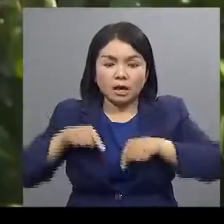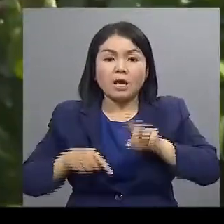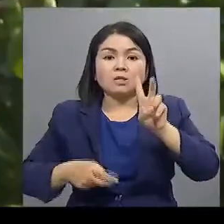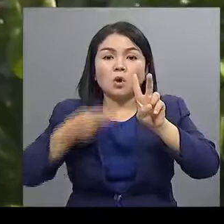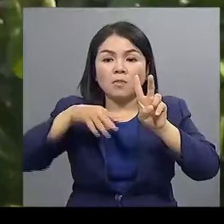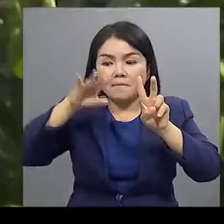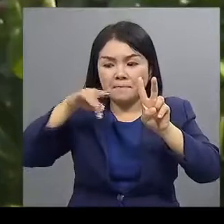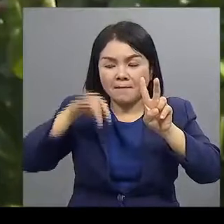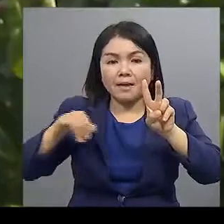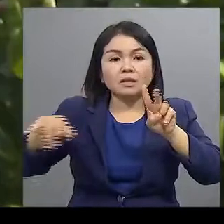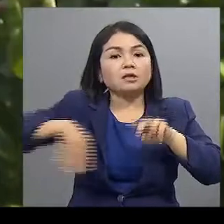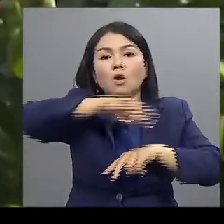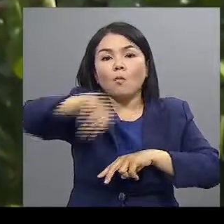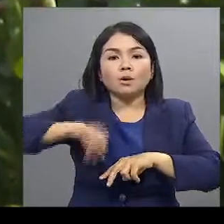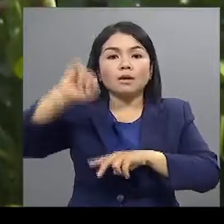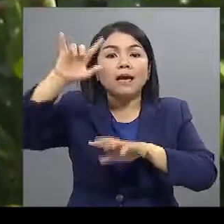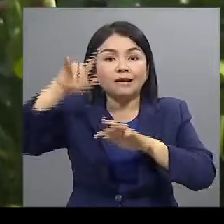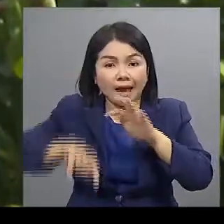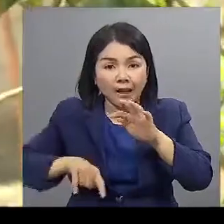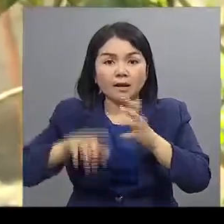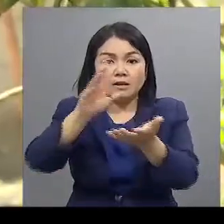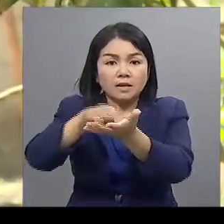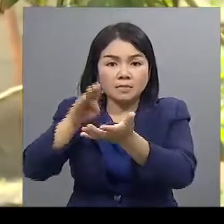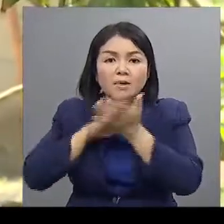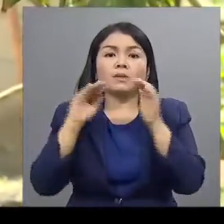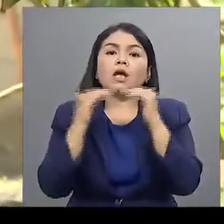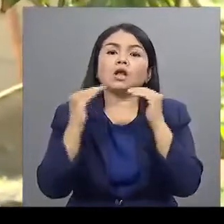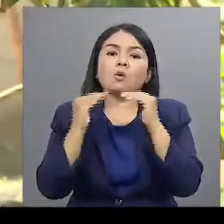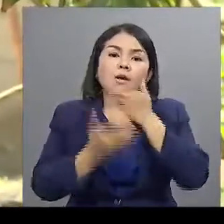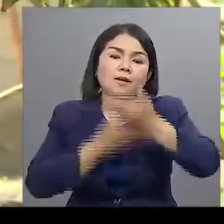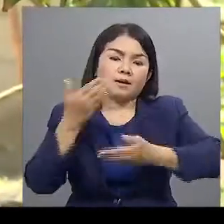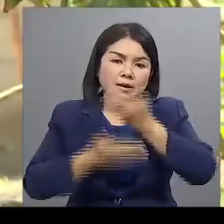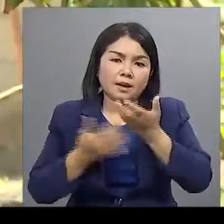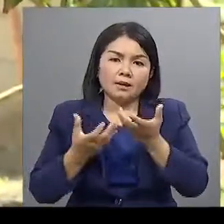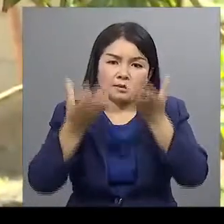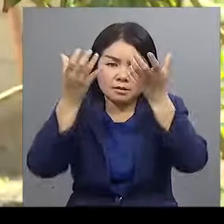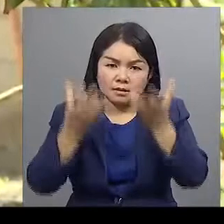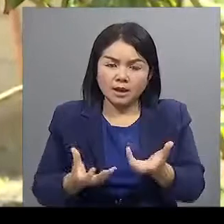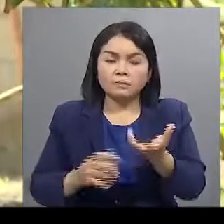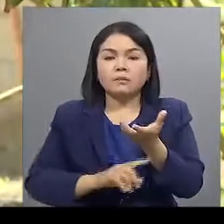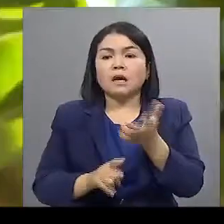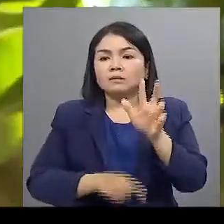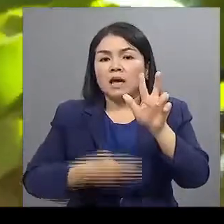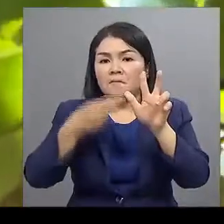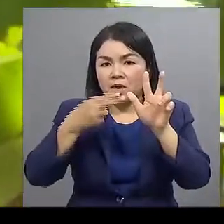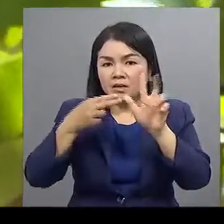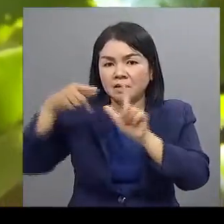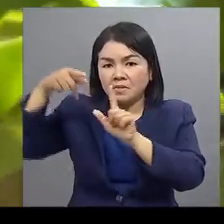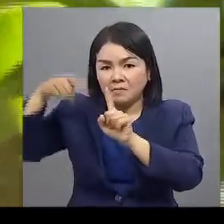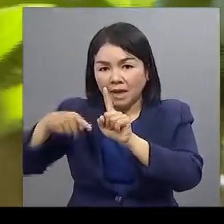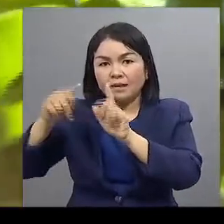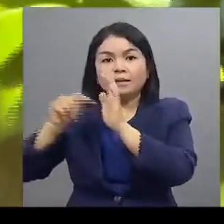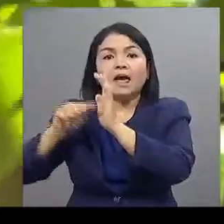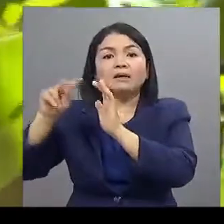นี้คาดว่าจะไม่น้อยกว่าปีที่ผ่านมาคือ 31,000 ตันขณะนี้หน่วยงานที่เกี่ยว